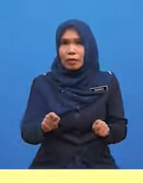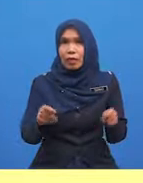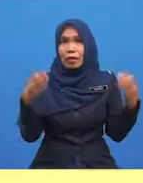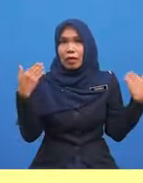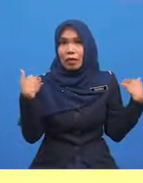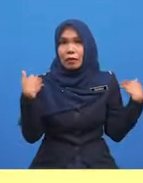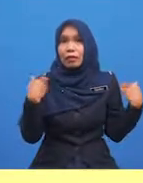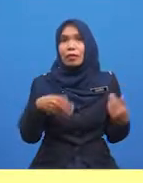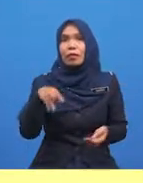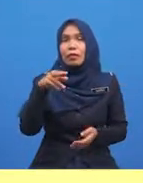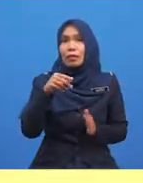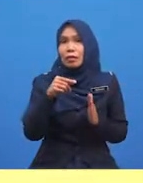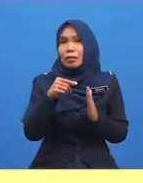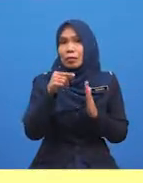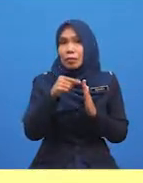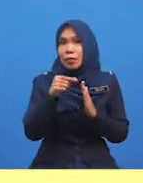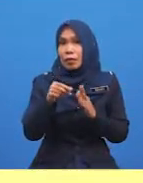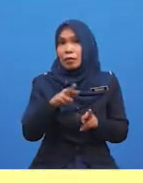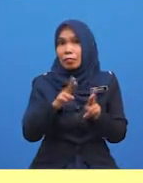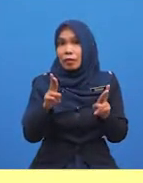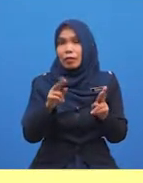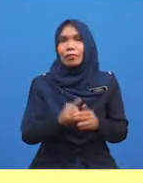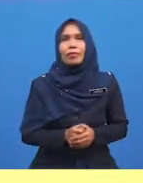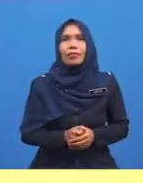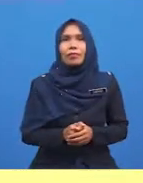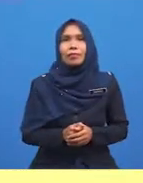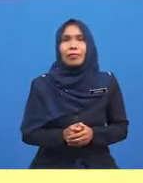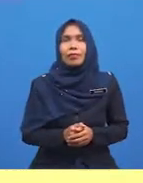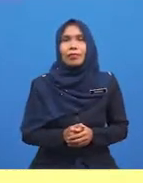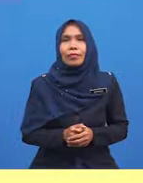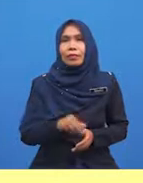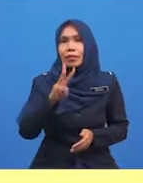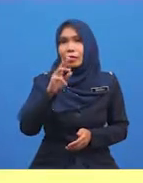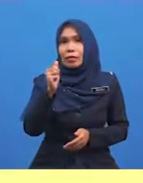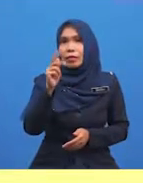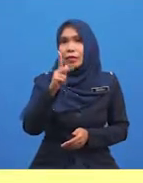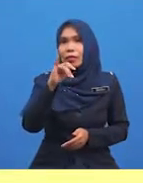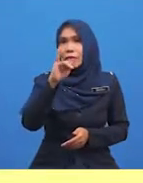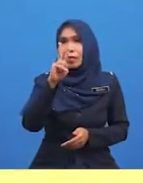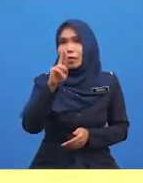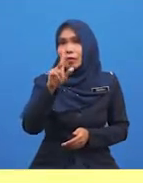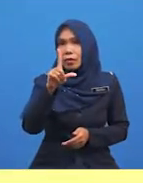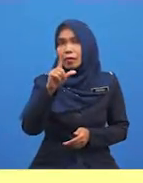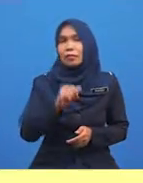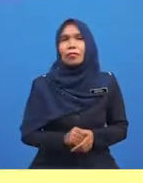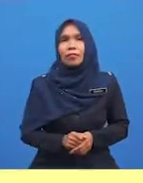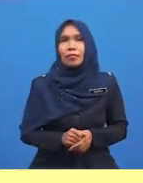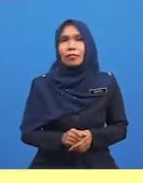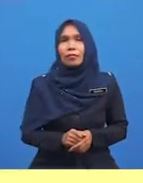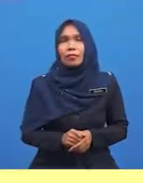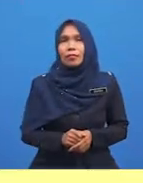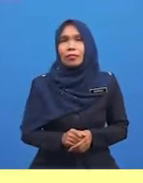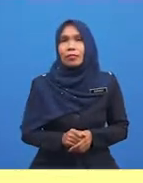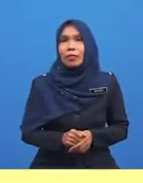raya. Kedua, wakil-wakil rakyat ini dipilih melalui pilihan raya yang akan